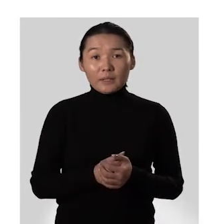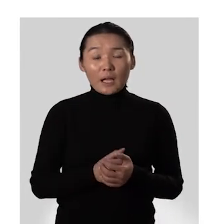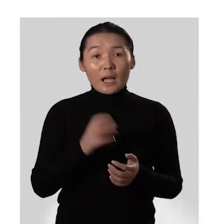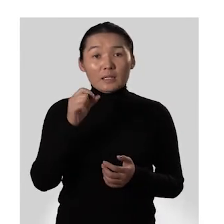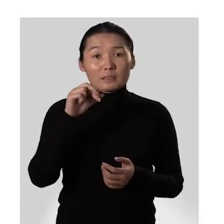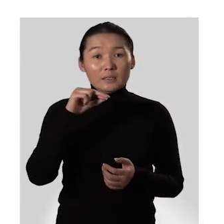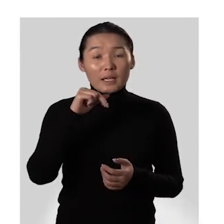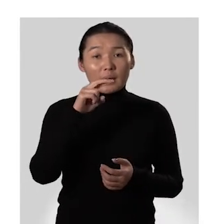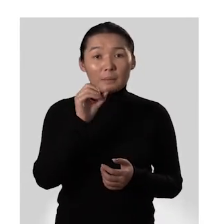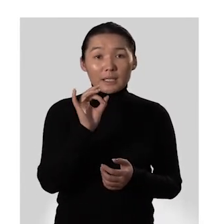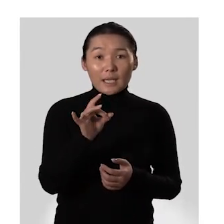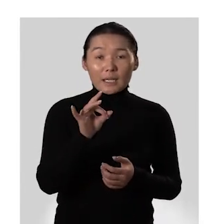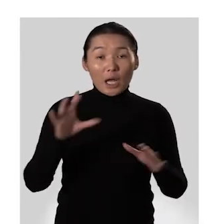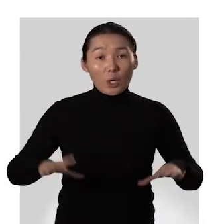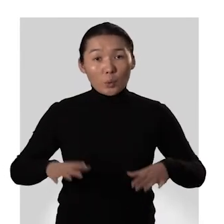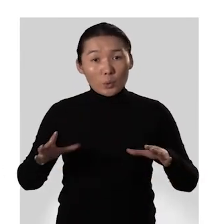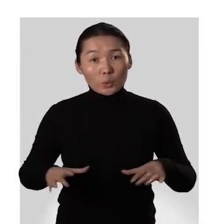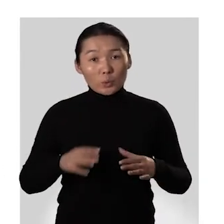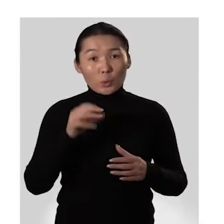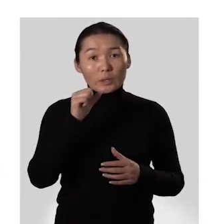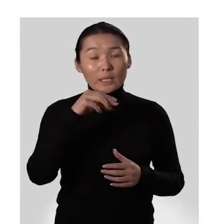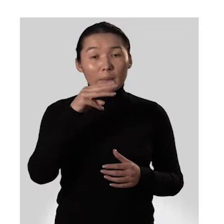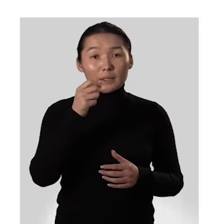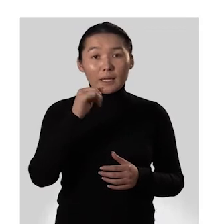Саяпкер күлүктү таптайт.